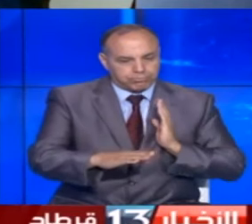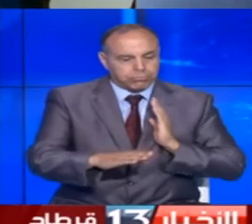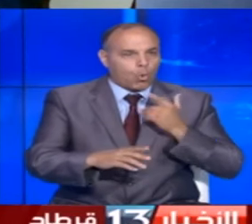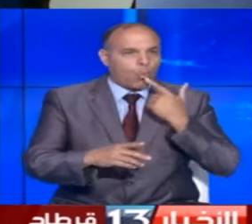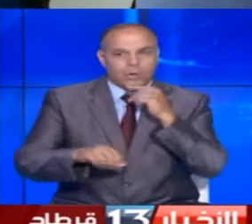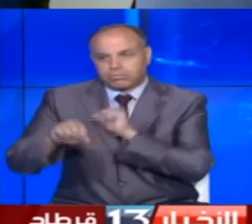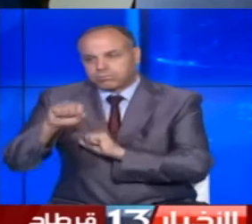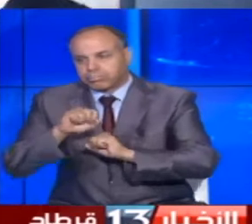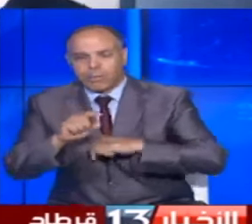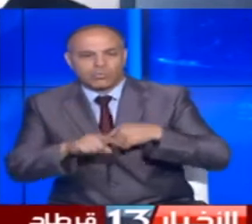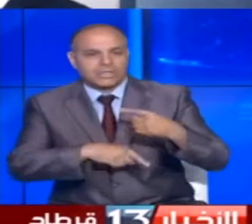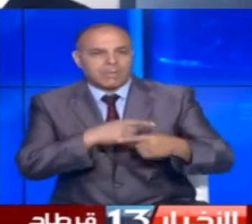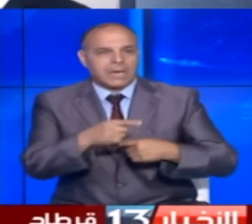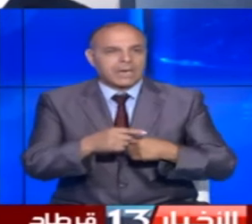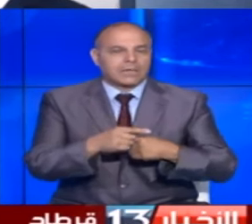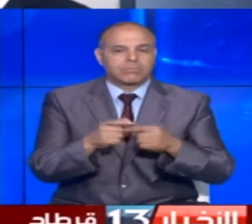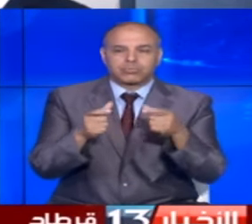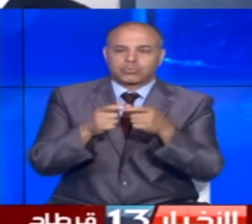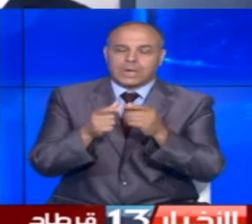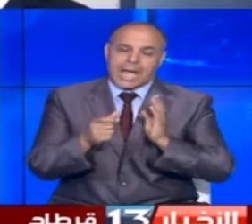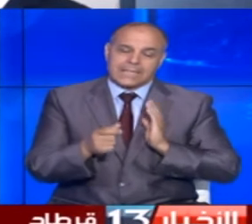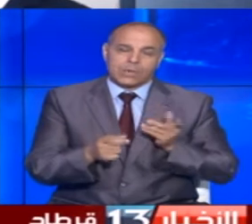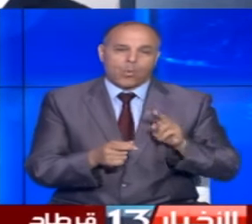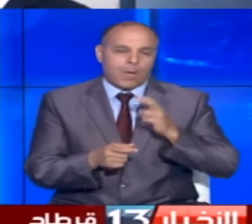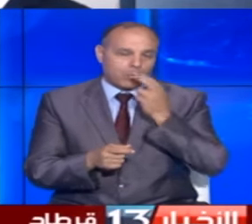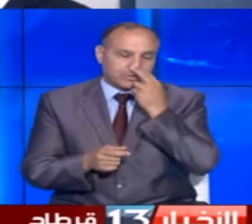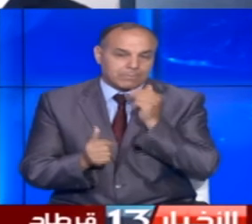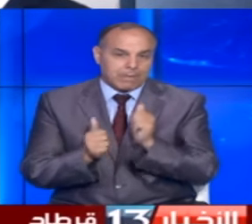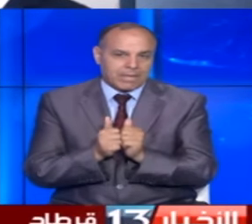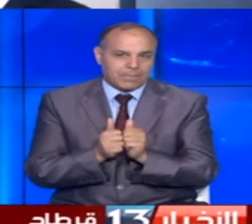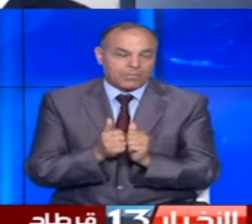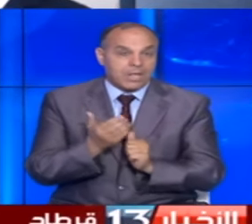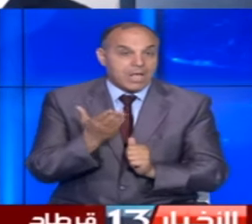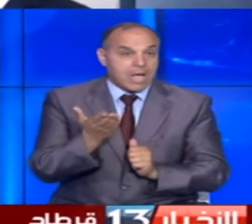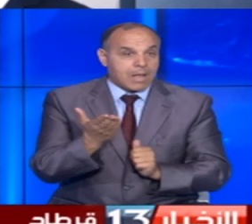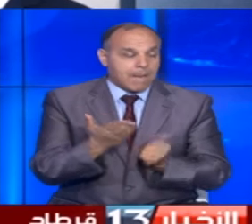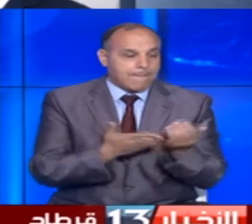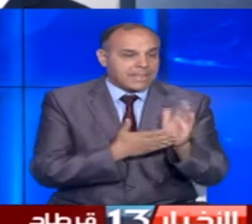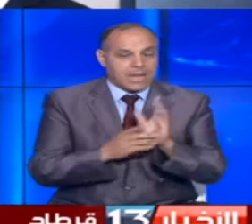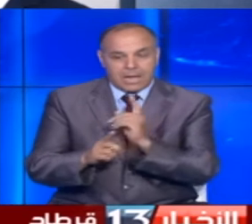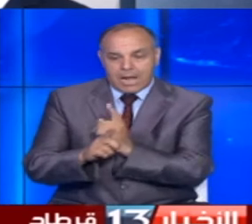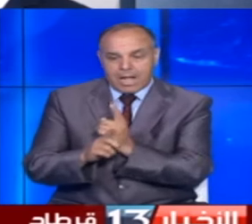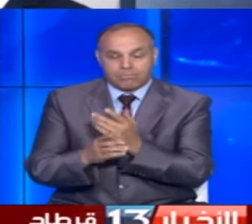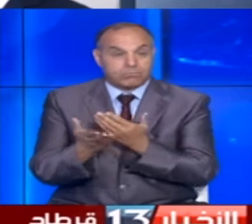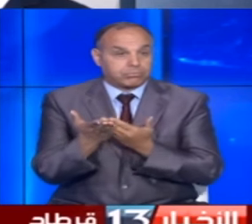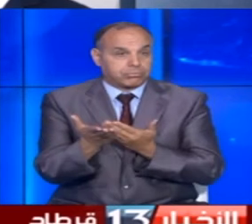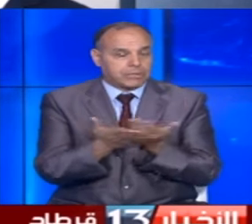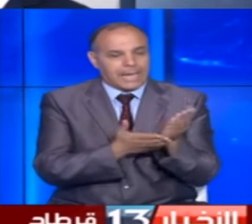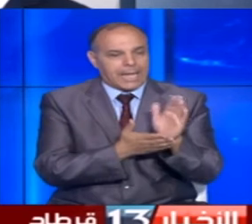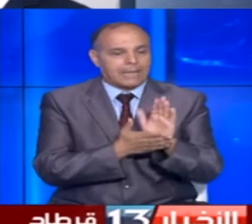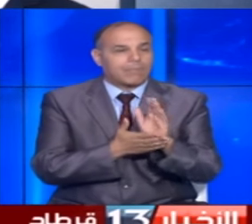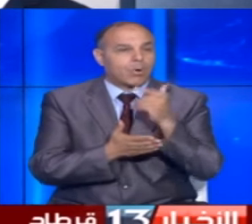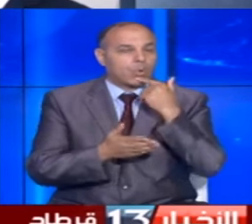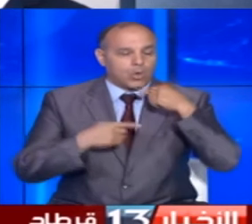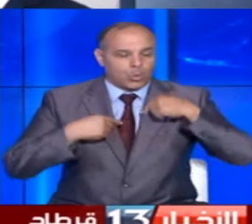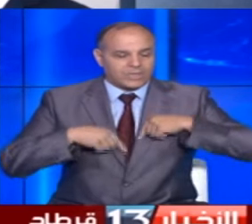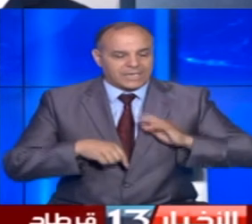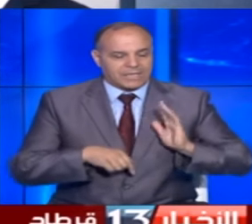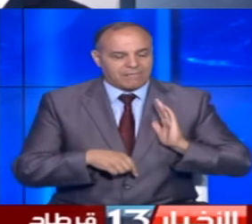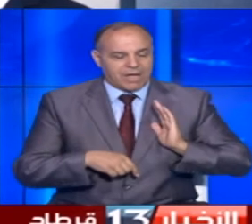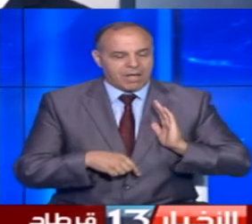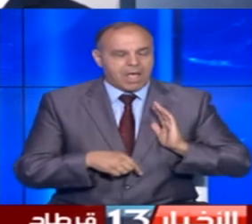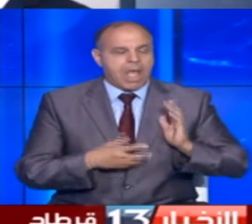التنسيق المستمر بين المؤسستين العسكريه والامنيه كما مثل اللقاء مناسبه قدم خلالها وزير الدفاع